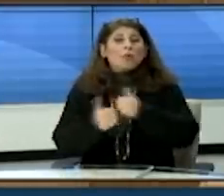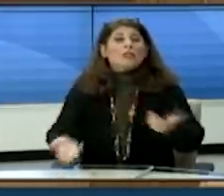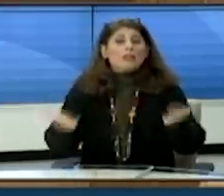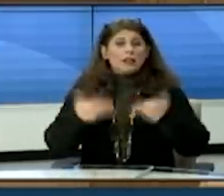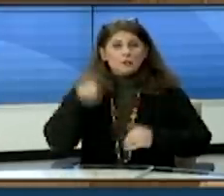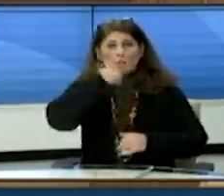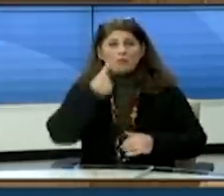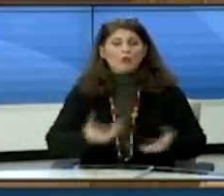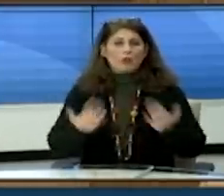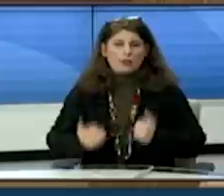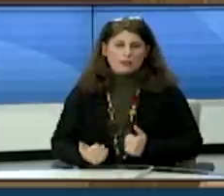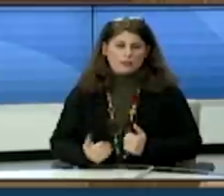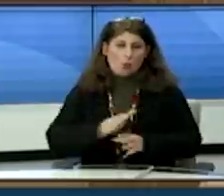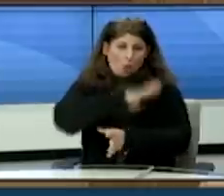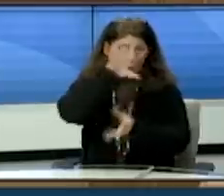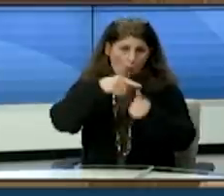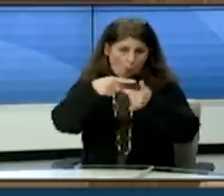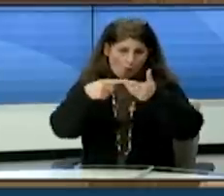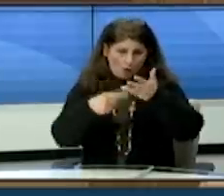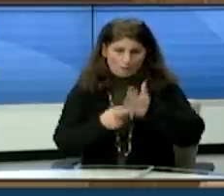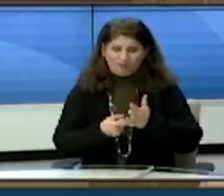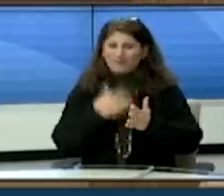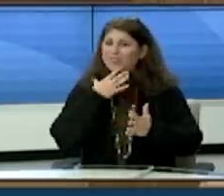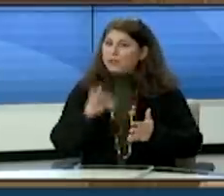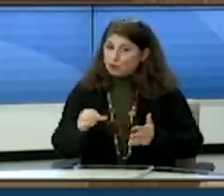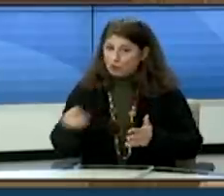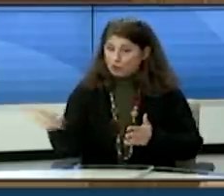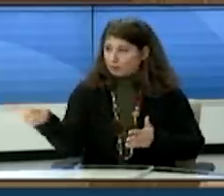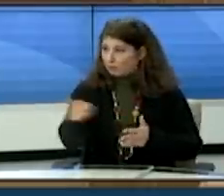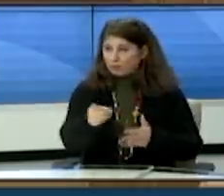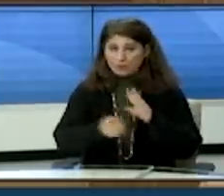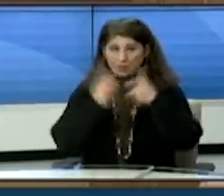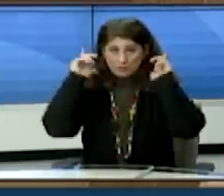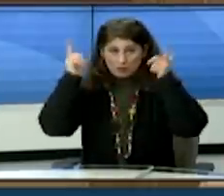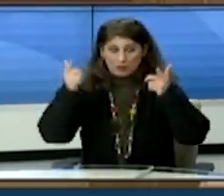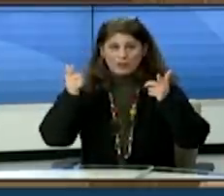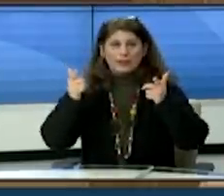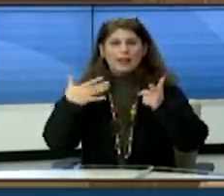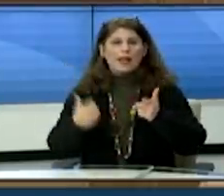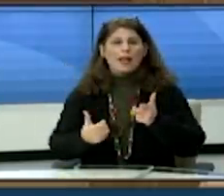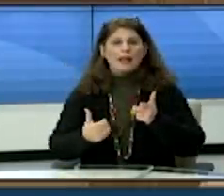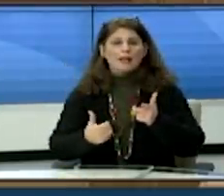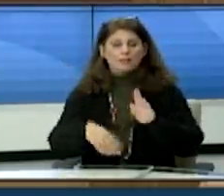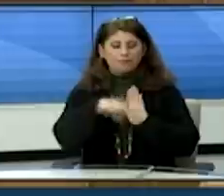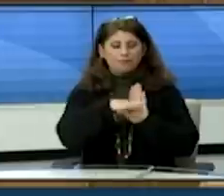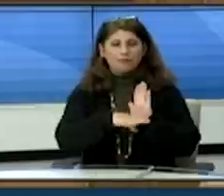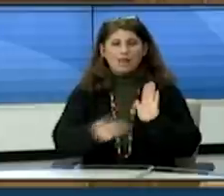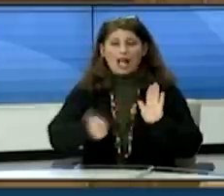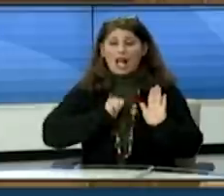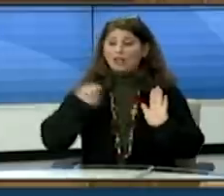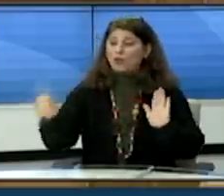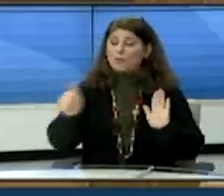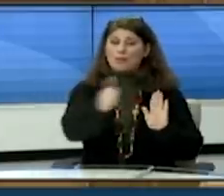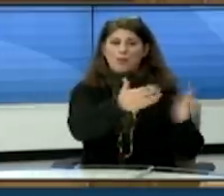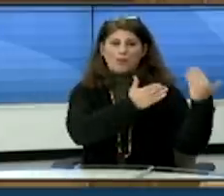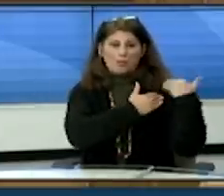προσωπικό. Γι' αυτό και εσείς της Νέας Δημοκρατίας έχετε κάνει δόγμα σας την ατομική